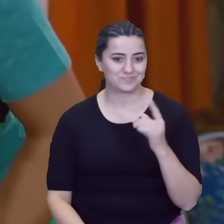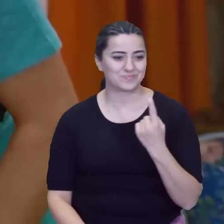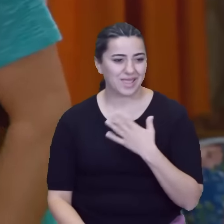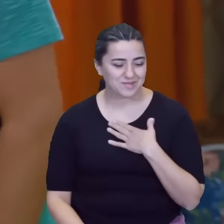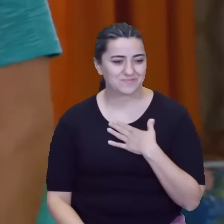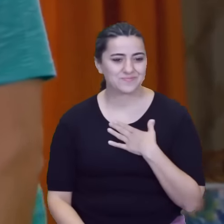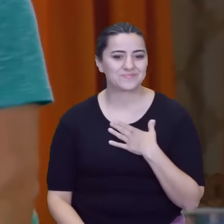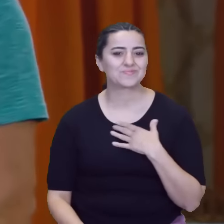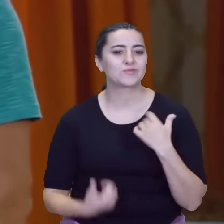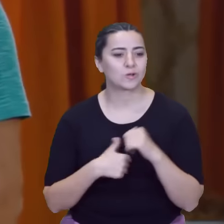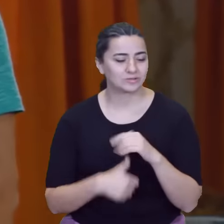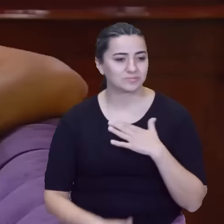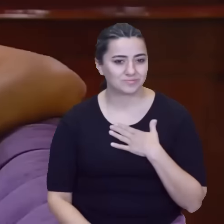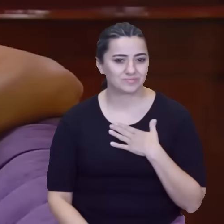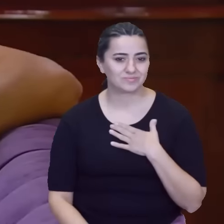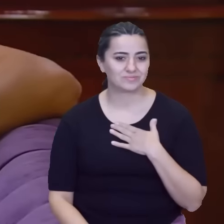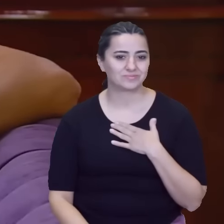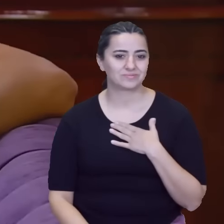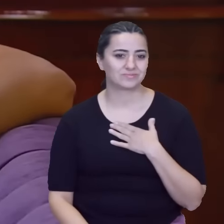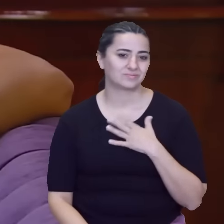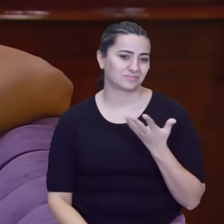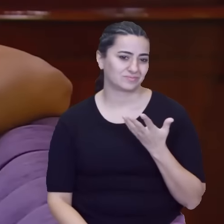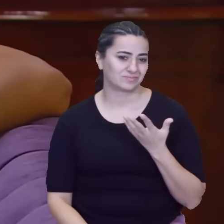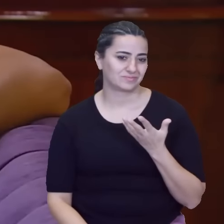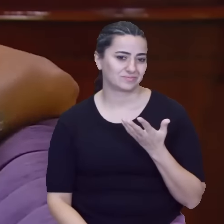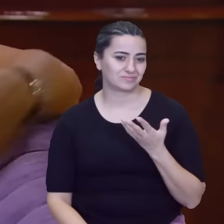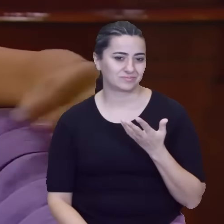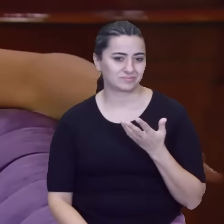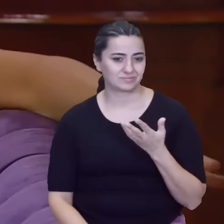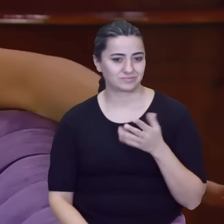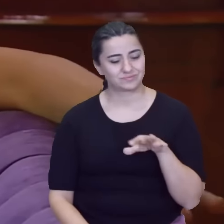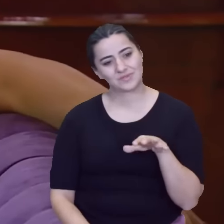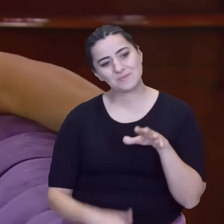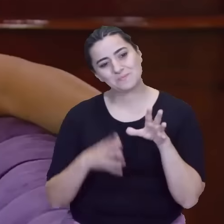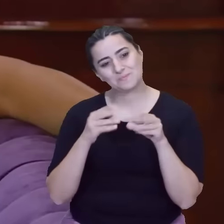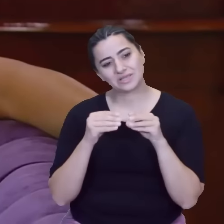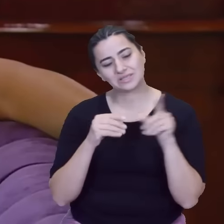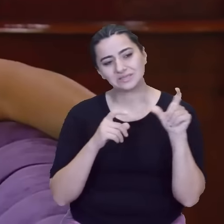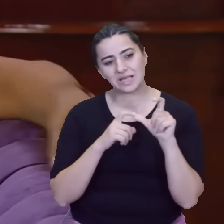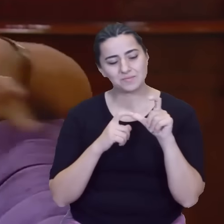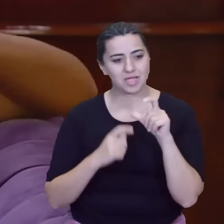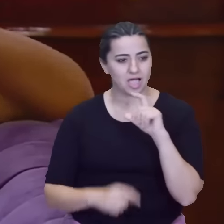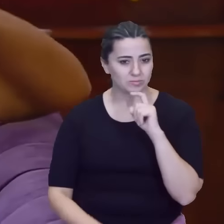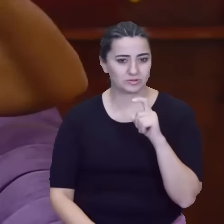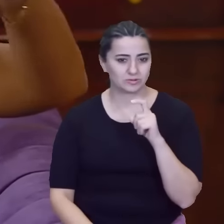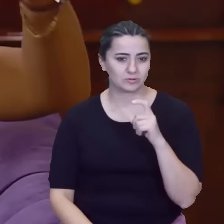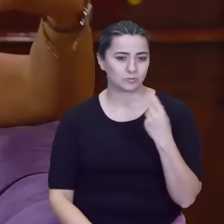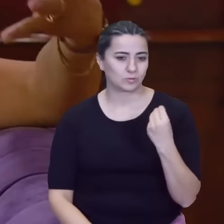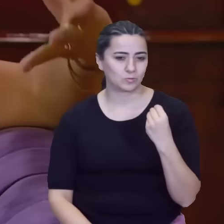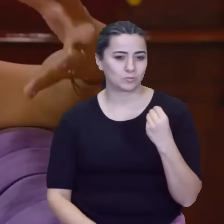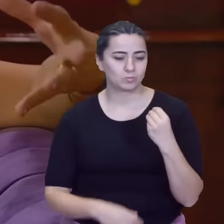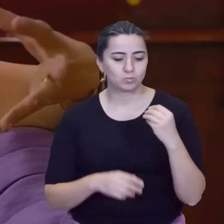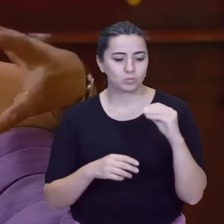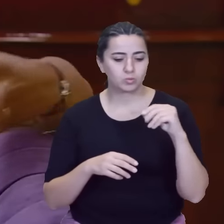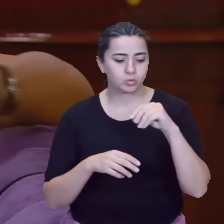tanem. Evet. Canım, kocacığım. Efendim? Ya acaba böyle hani... Ya pastacı Sami abiden acaba böyle... Çok güzel üzeri